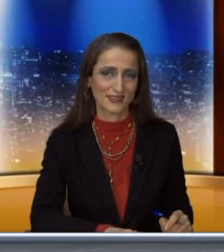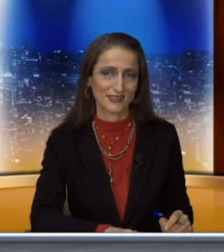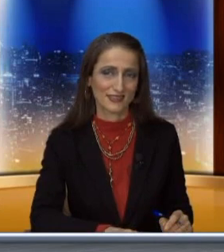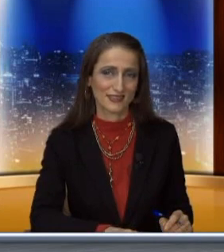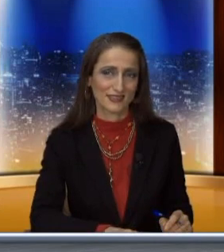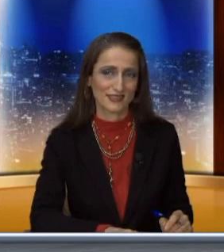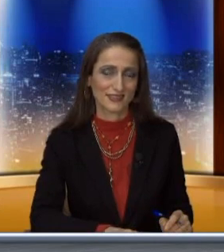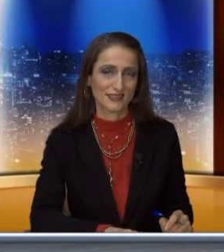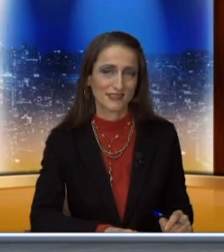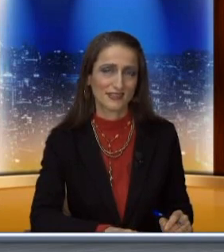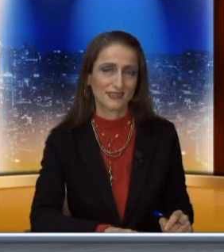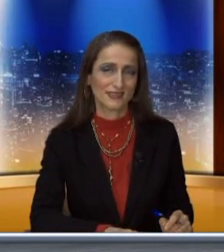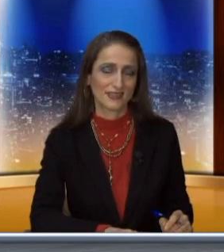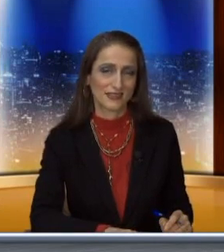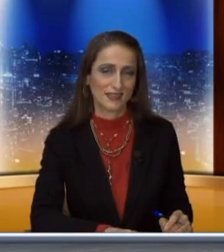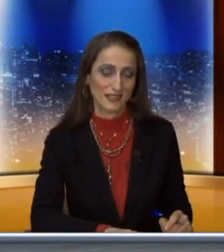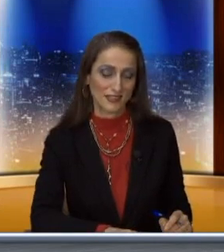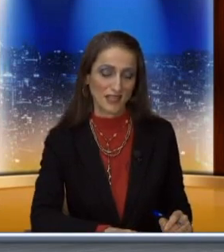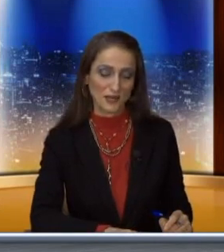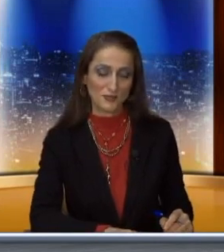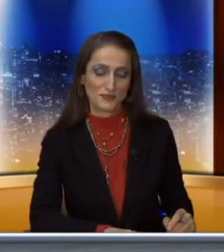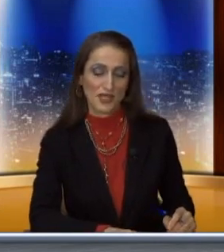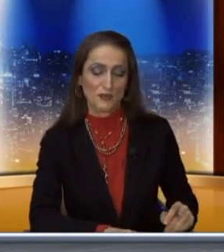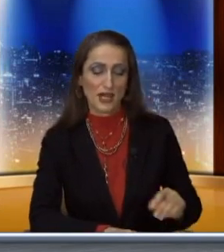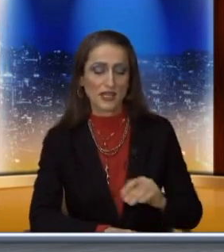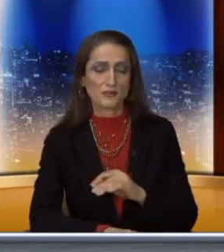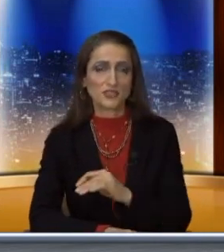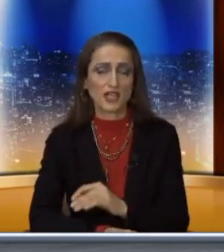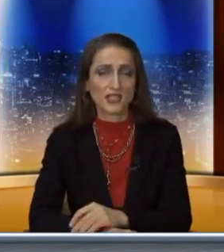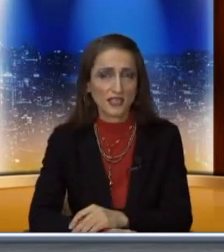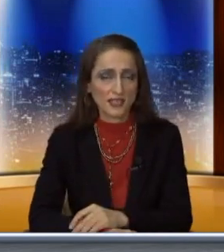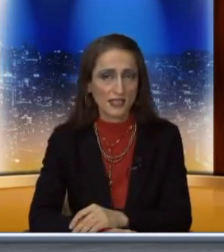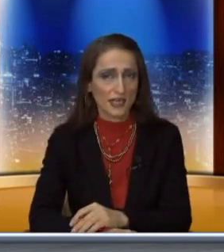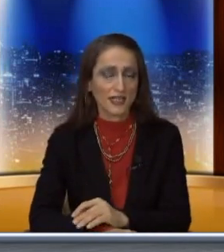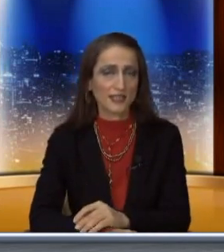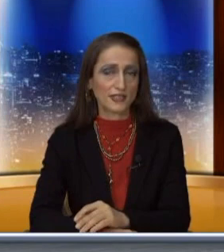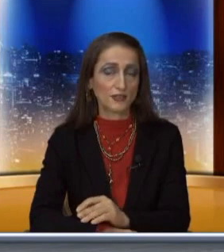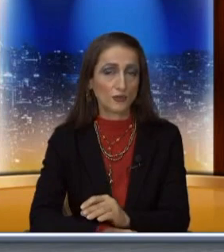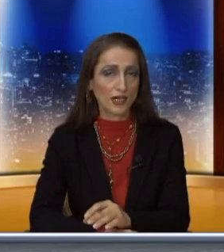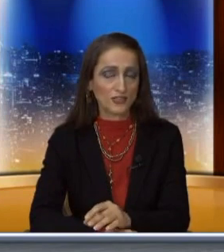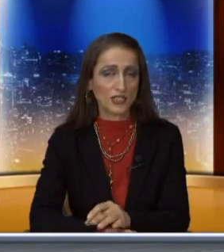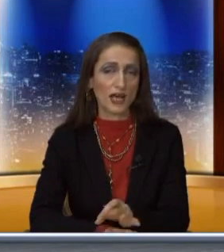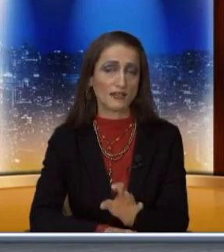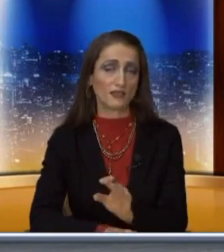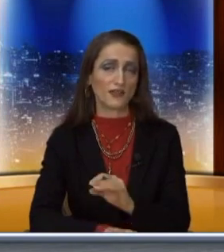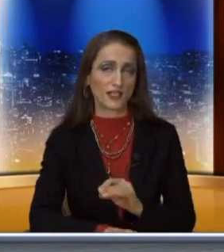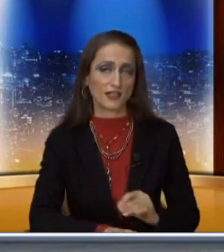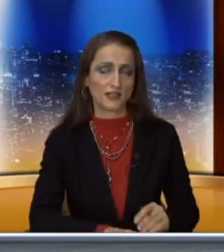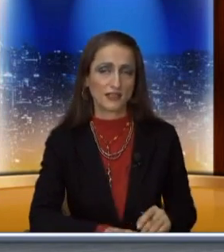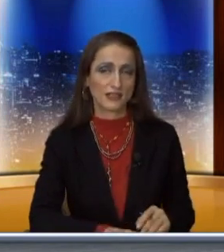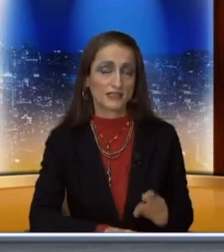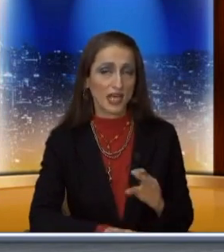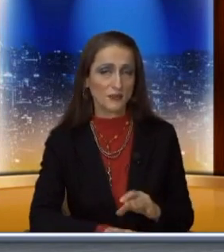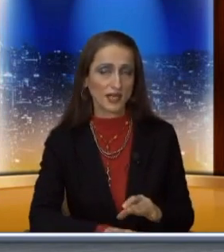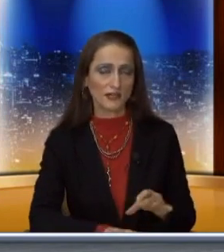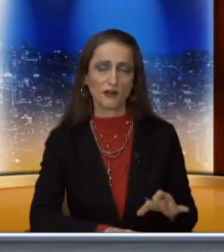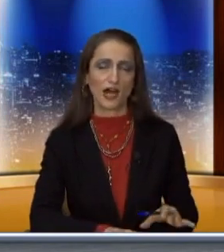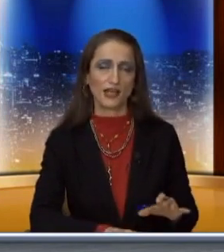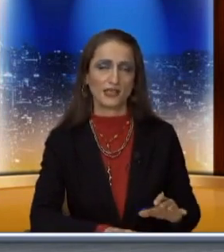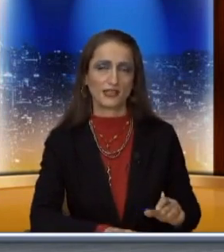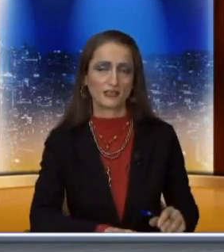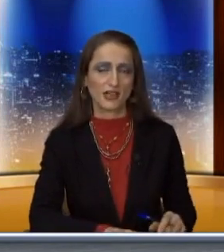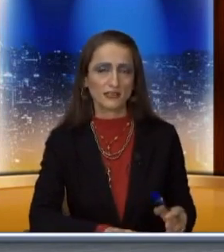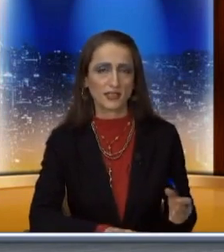في وزارة العمل والشؤون الاجتماعية. نعم، ما هي المشاكل التي تواجه هذا الفريق